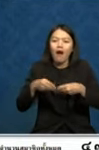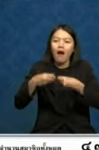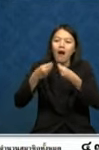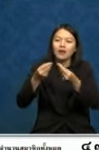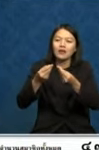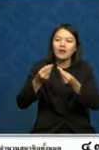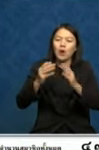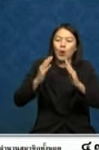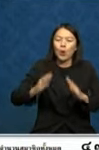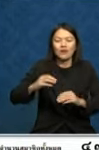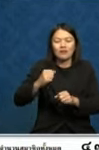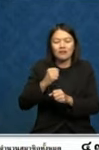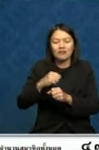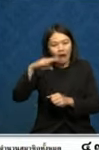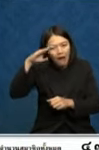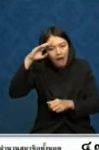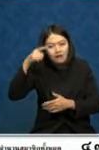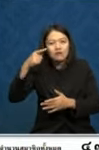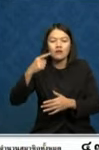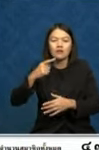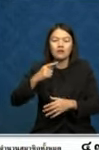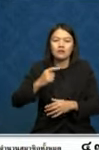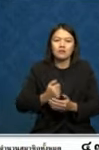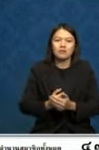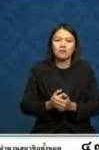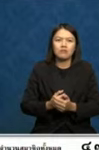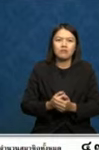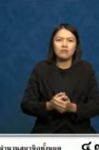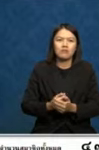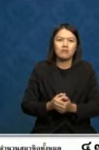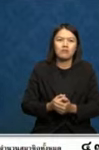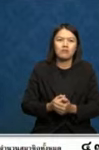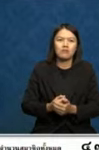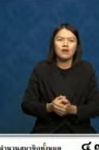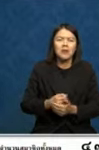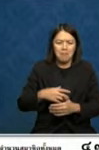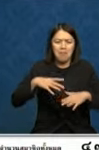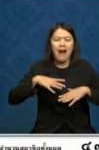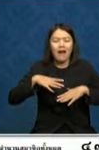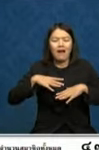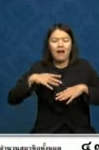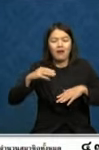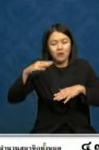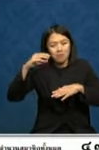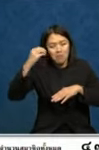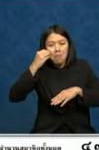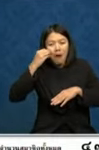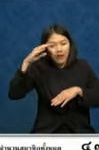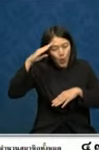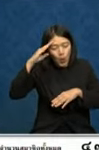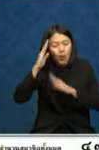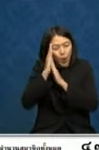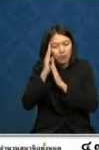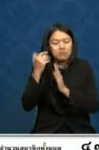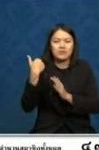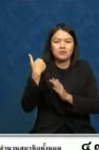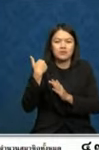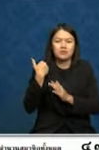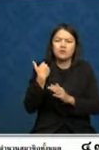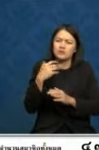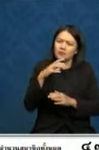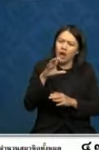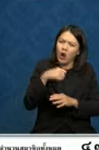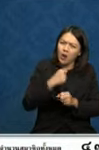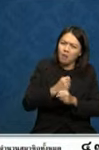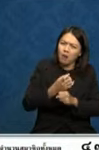ก่กำลังพลซึ่งกำลังพลตรงนั้นก็มีที่พักอยู่แล้วแต่ไปสร้างเพิ่มเนี่ยคือคนก็สงสัยว่าตกลงคุณทำอะไรนะ